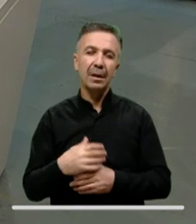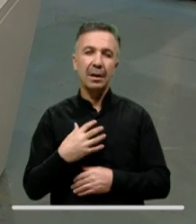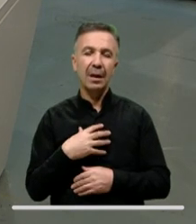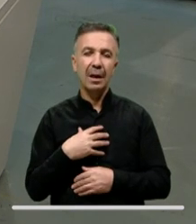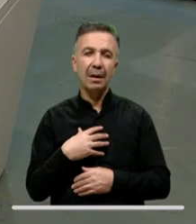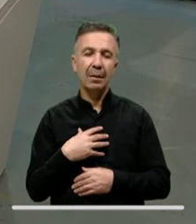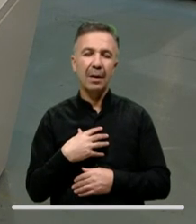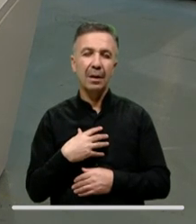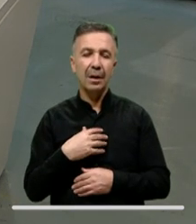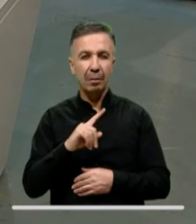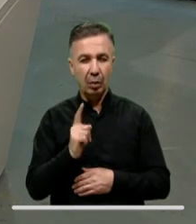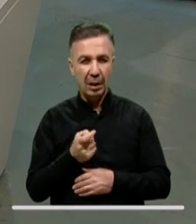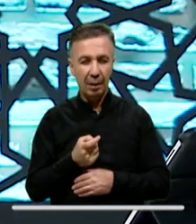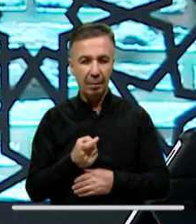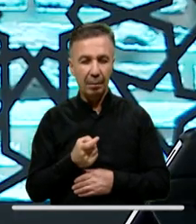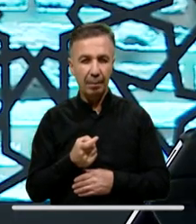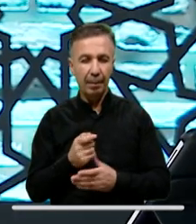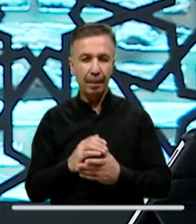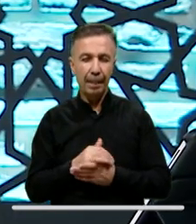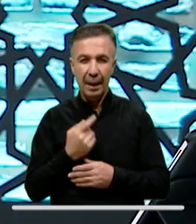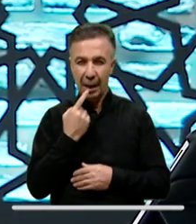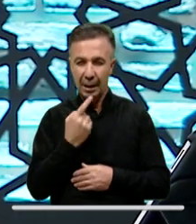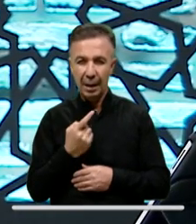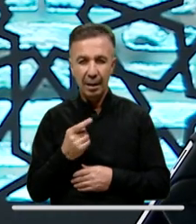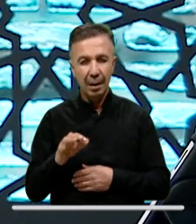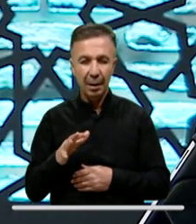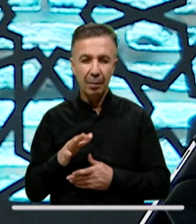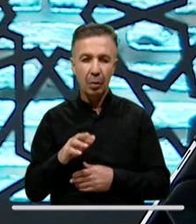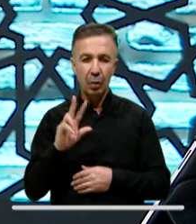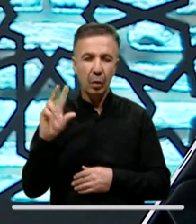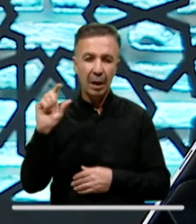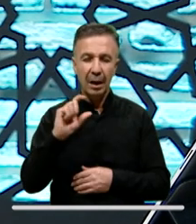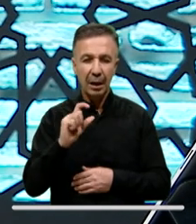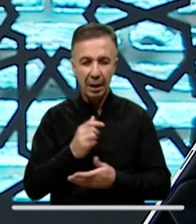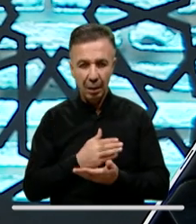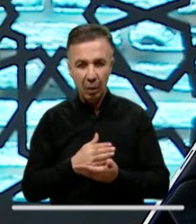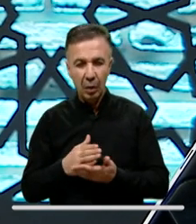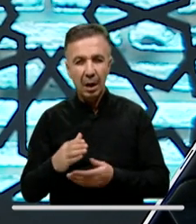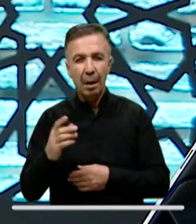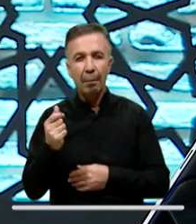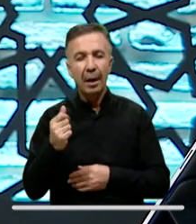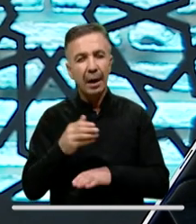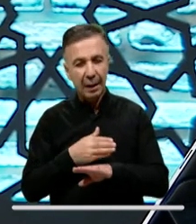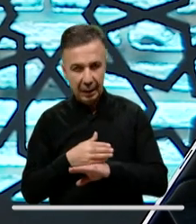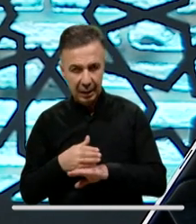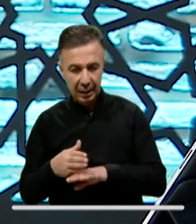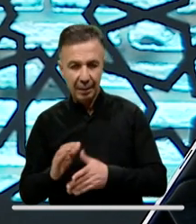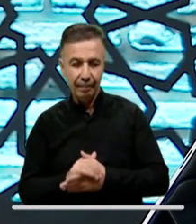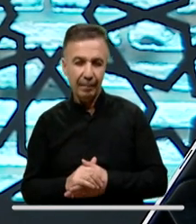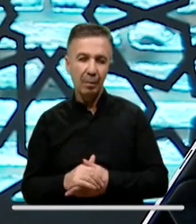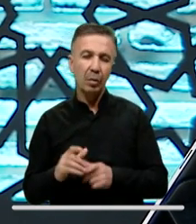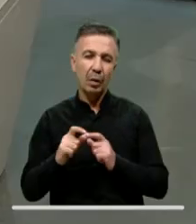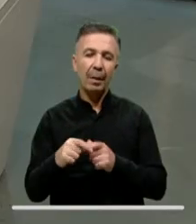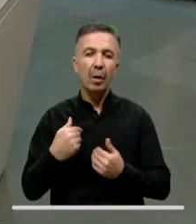etmeye çalışalım, biz bulalım diye diye diye hocam yaklaşık 3 ay boyunca geciktirdiler. Burada şu soru var. Şimdi